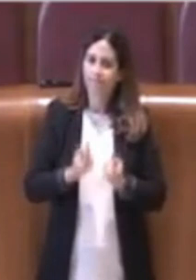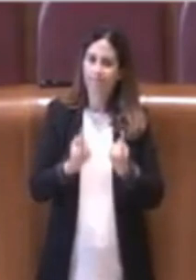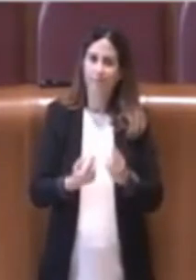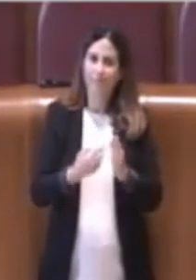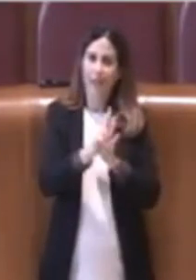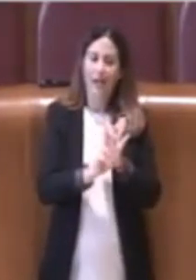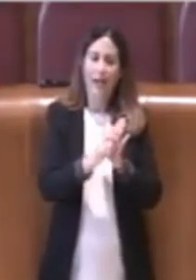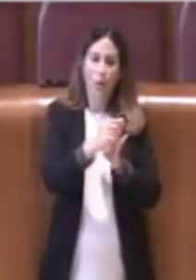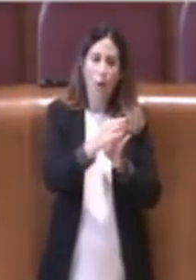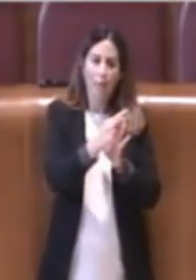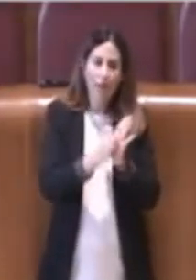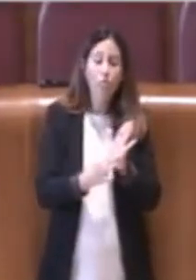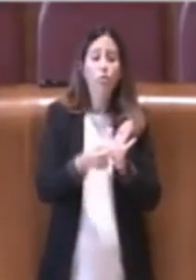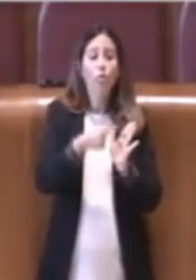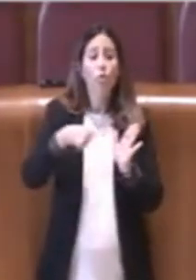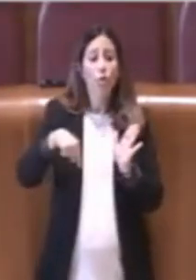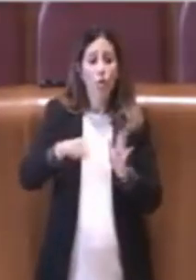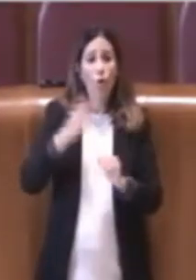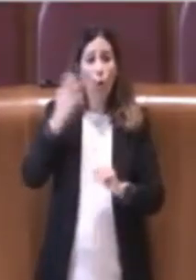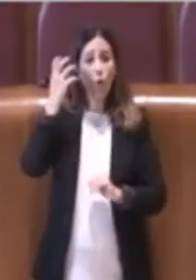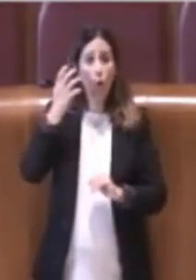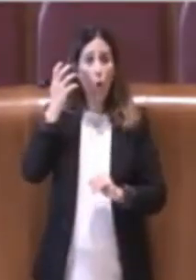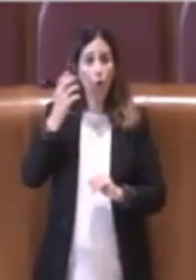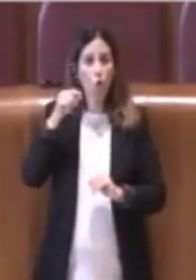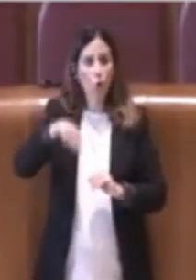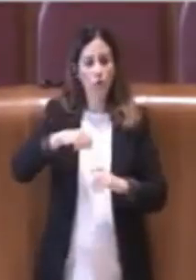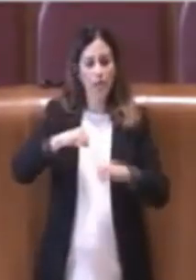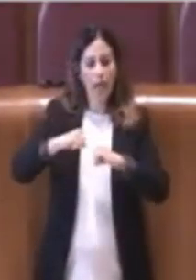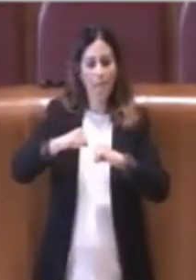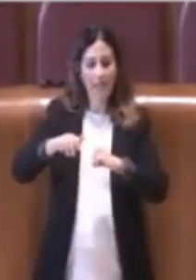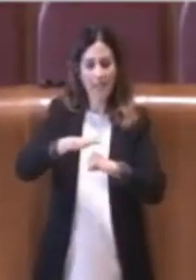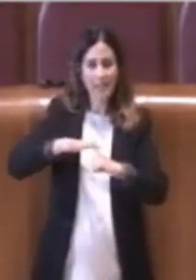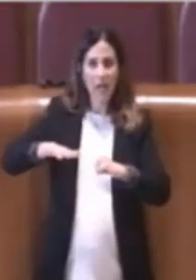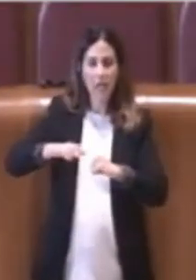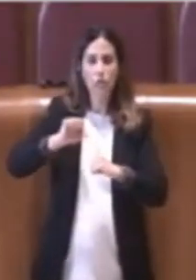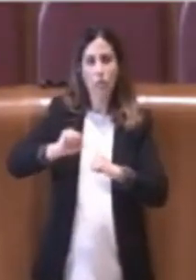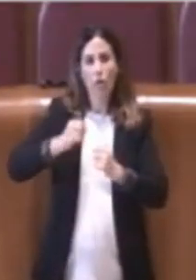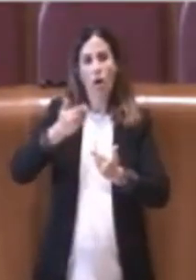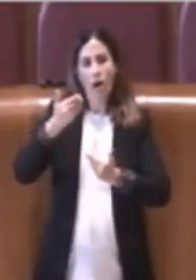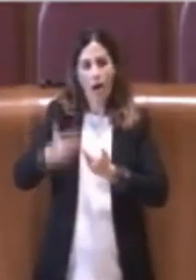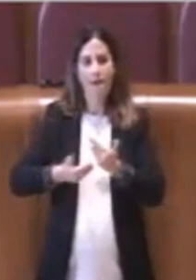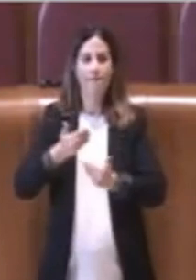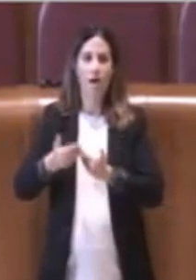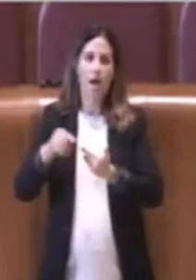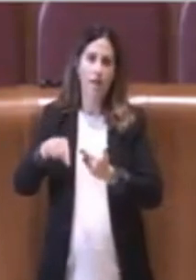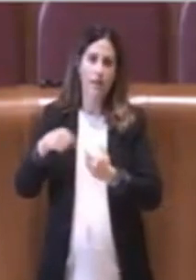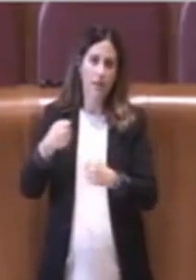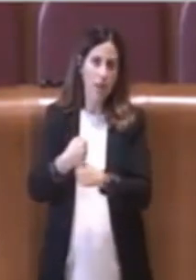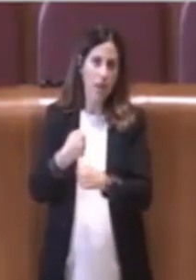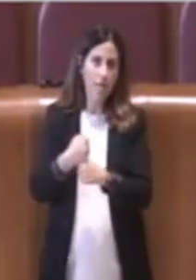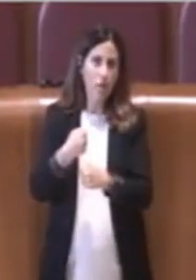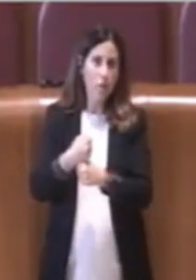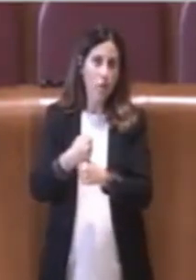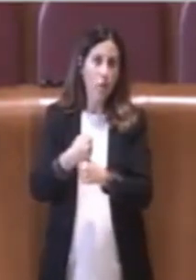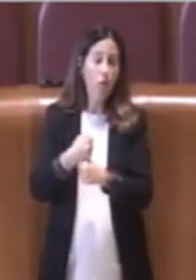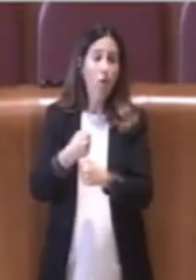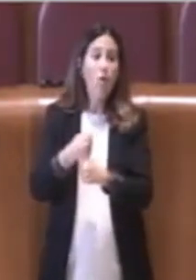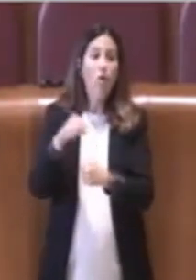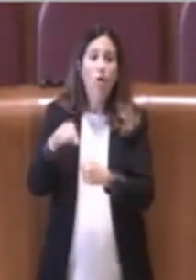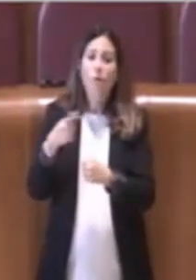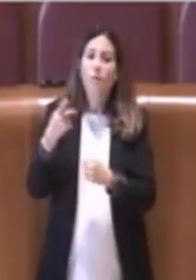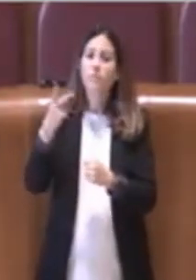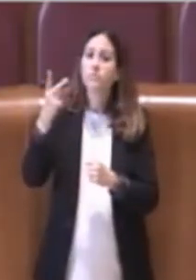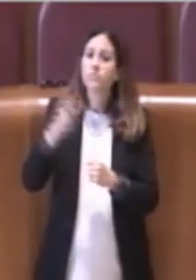questo lavoro molto molto importante perché era effettivamente un tassello mancante